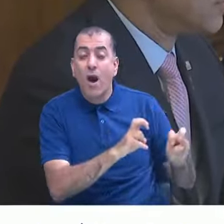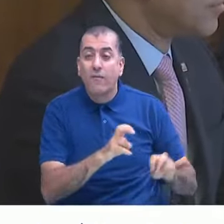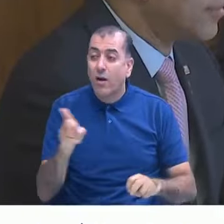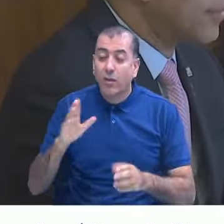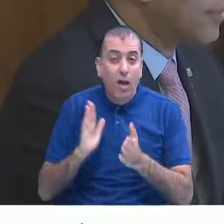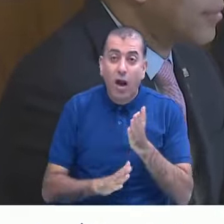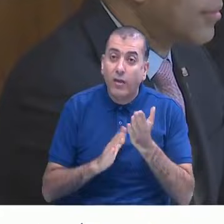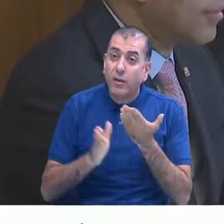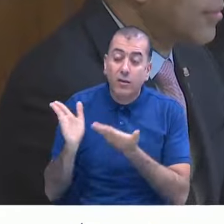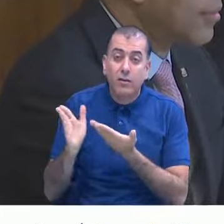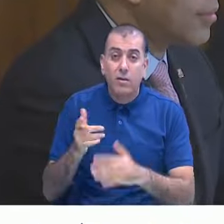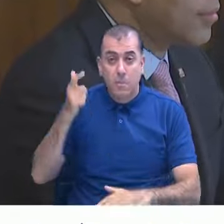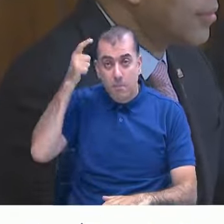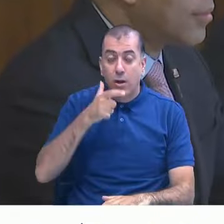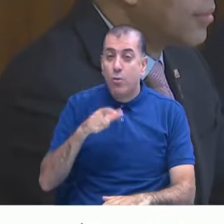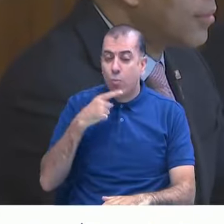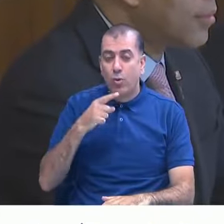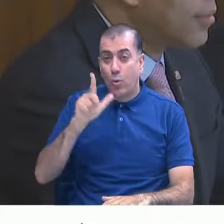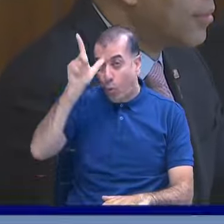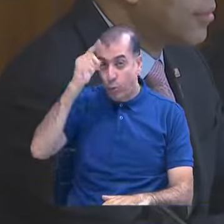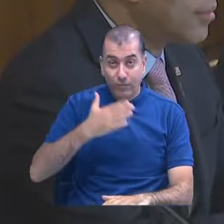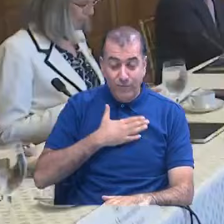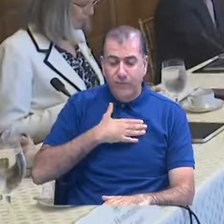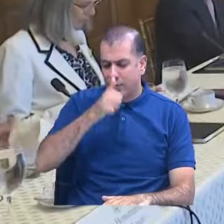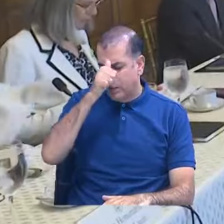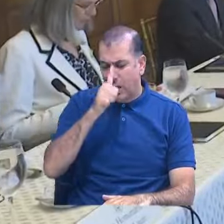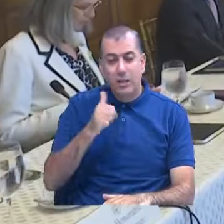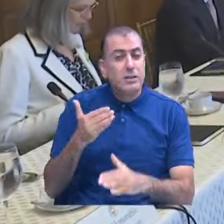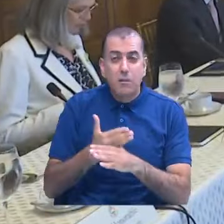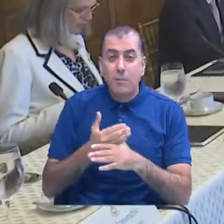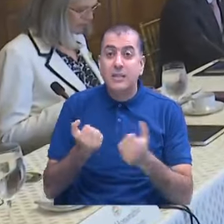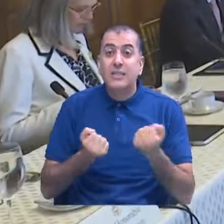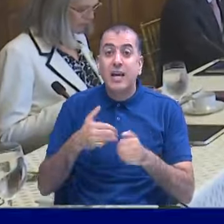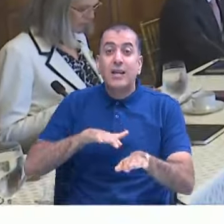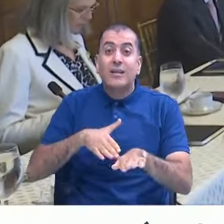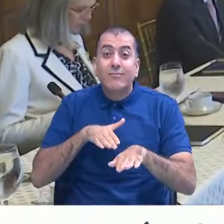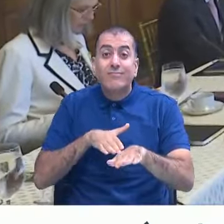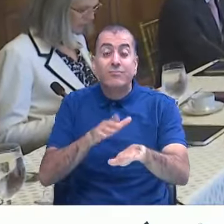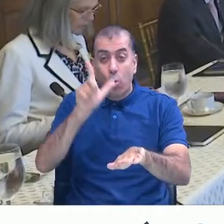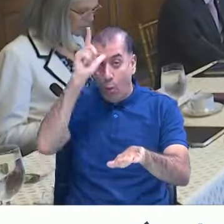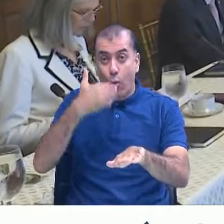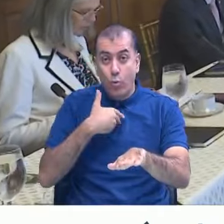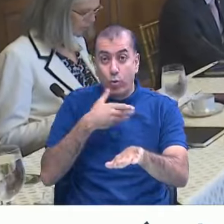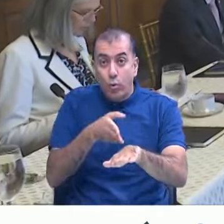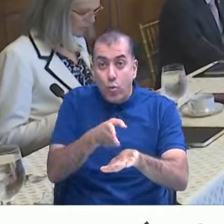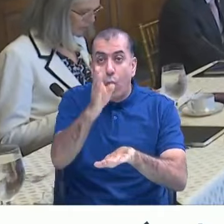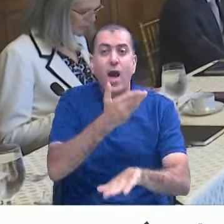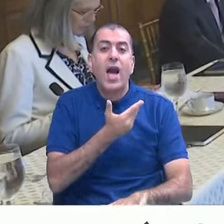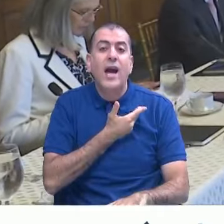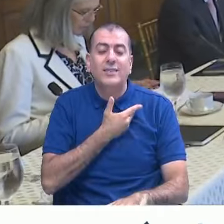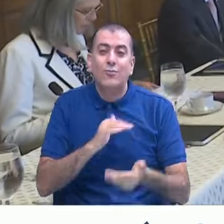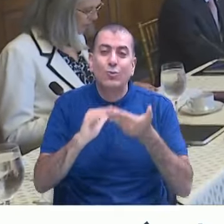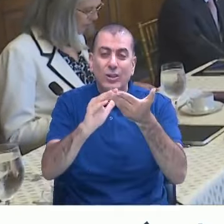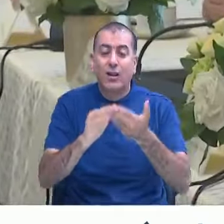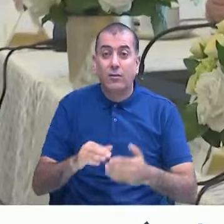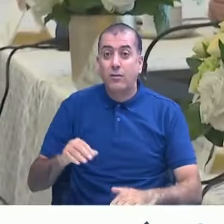جلاله الملك ادانه المملكه للاعتداء على قافله مساعدات اردنيه كانت متجهه الى غزه